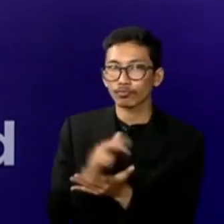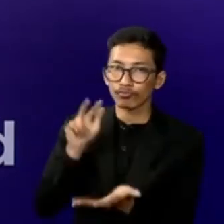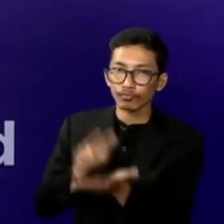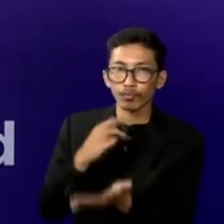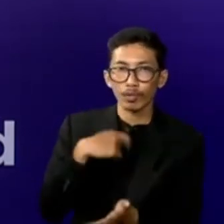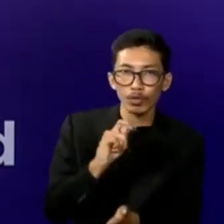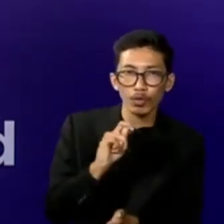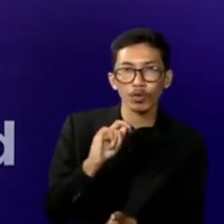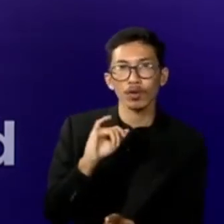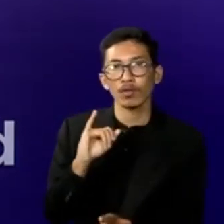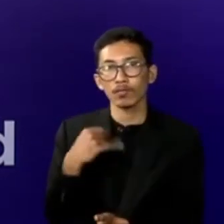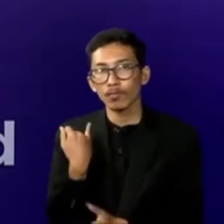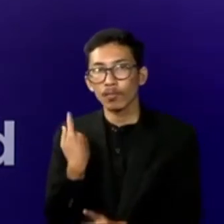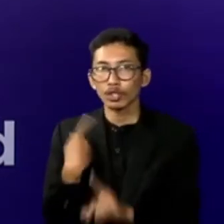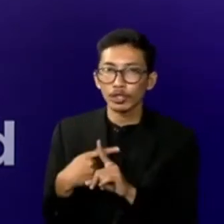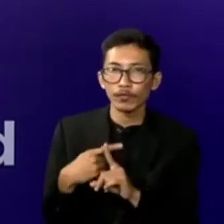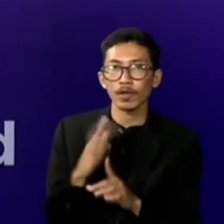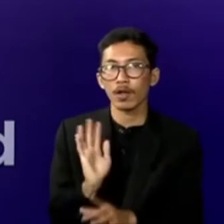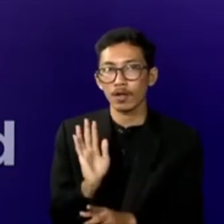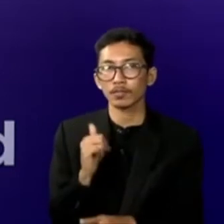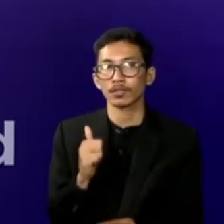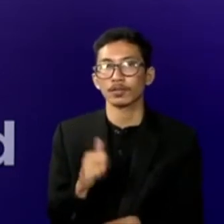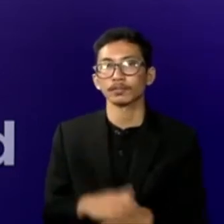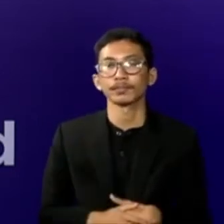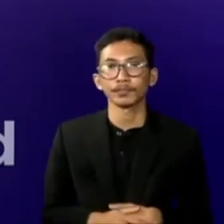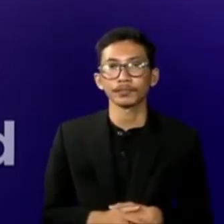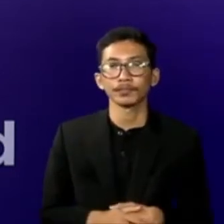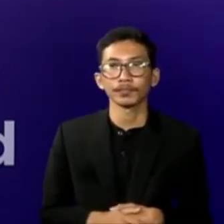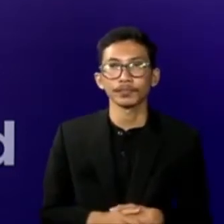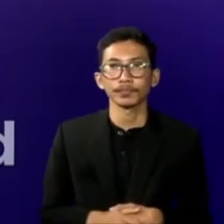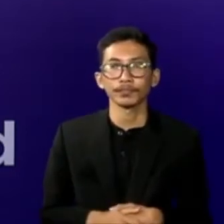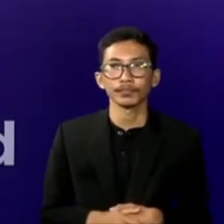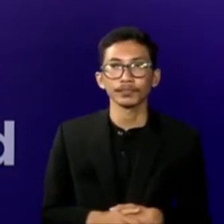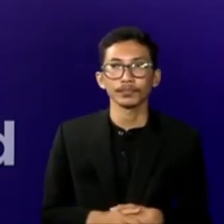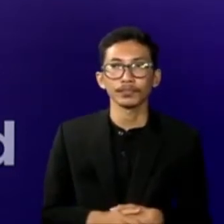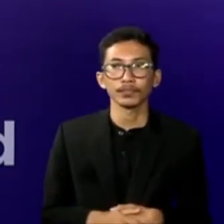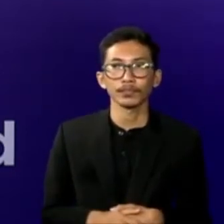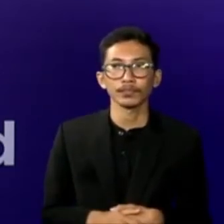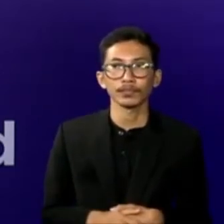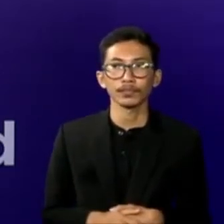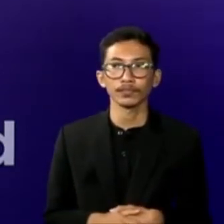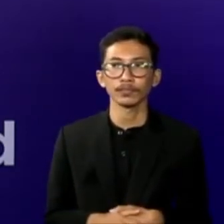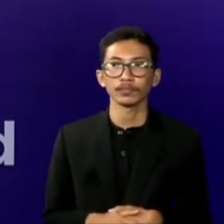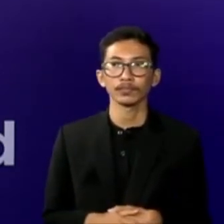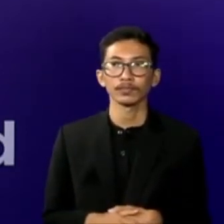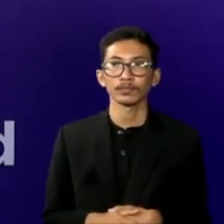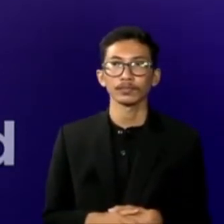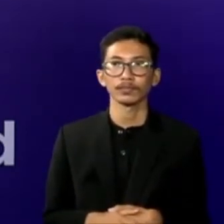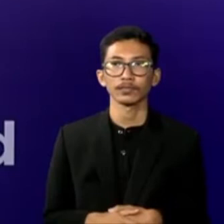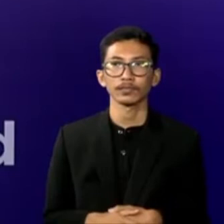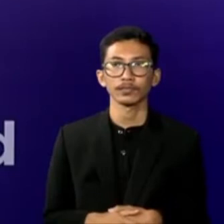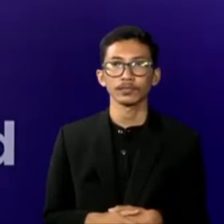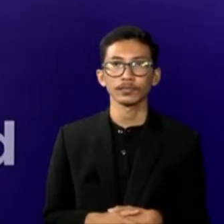betul memang dia positif paling tapi paling tidak orang sudah tahu bahwa ini orang positif seperti itu